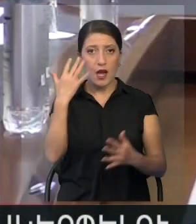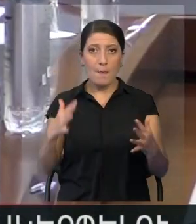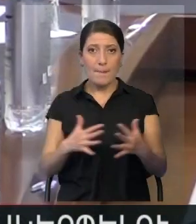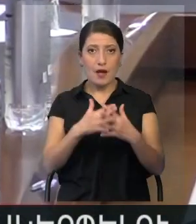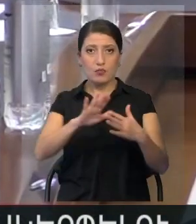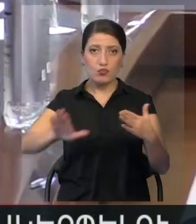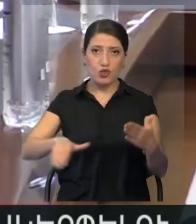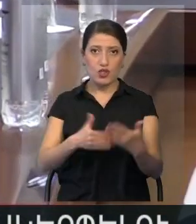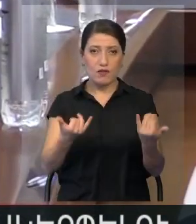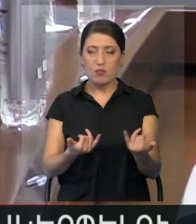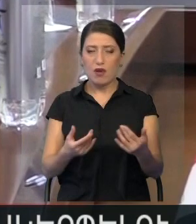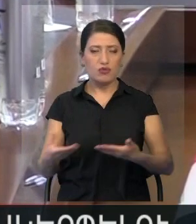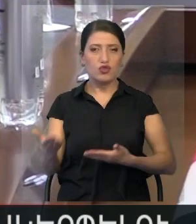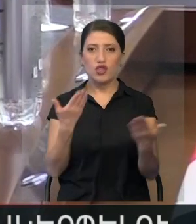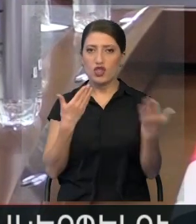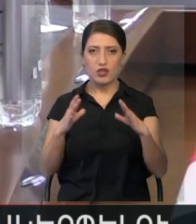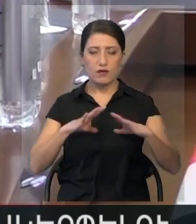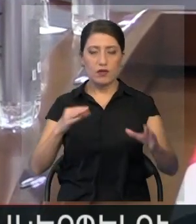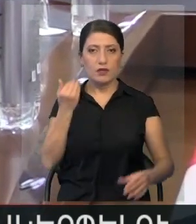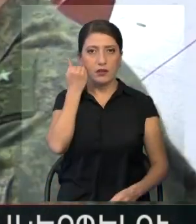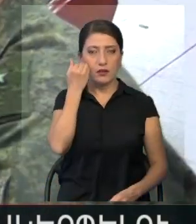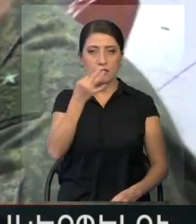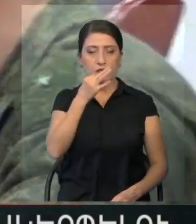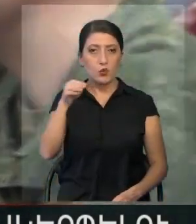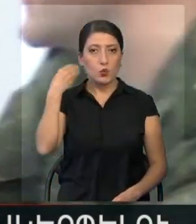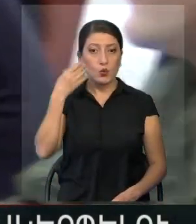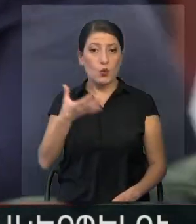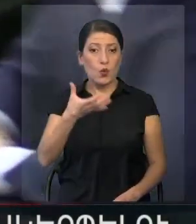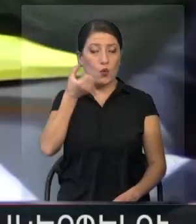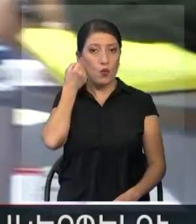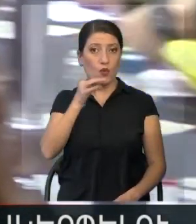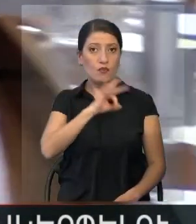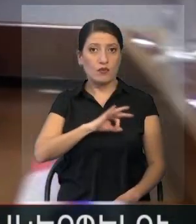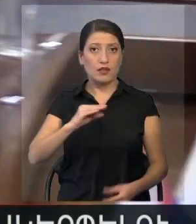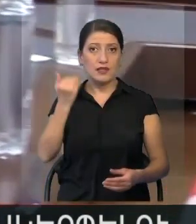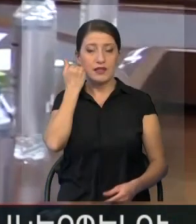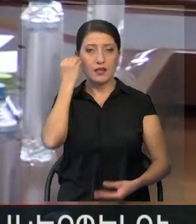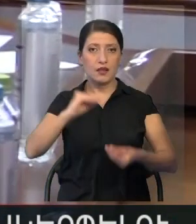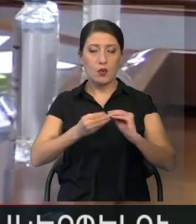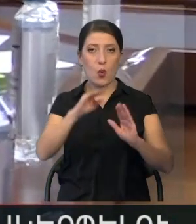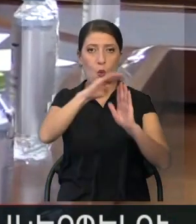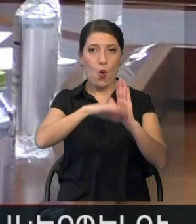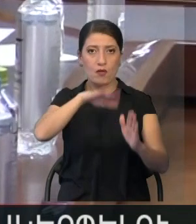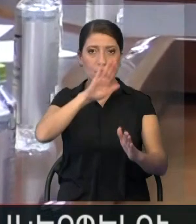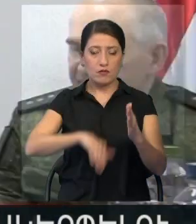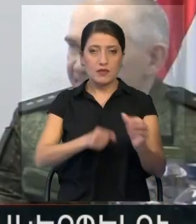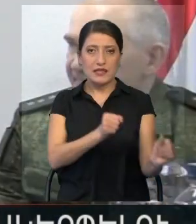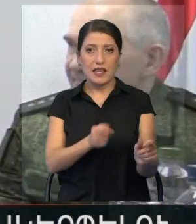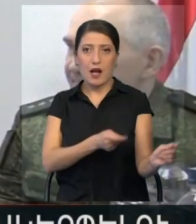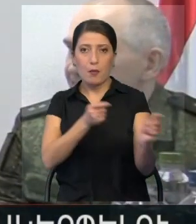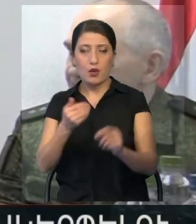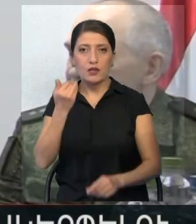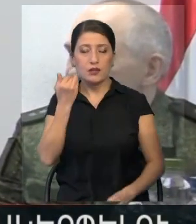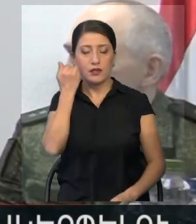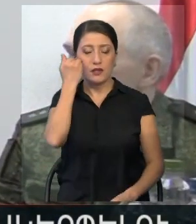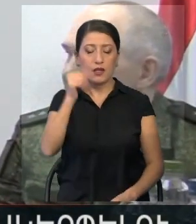մեկնարկից ի վեր չեն շփվել։ Դամասկոսը պնդում է, որ Անկարան, օգտվելով սիրիական ճգնաժամից, ապօրինի զենք է բերել Սիրիայի սուվերեն տարածք և